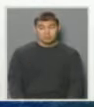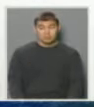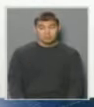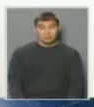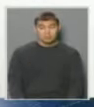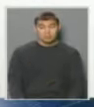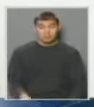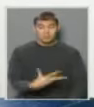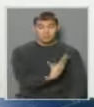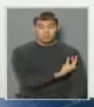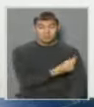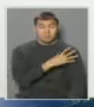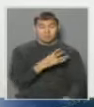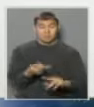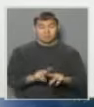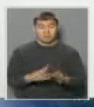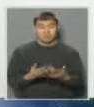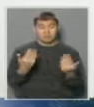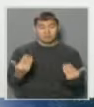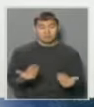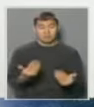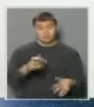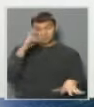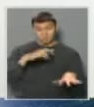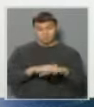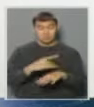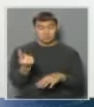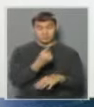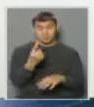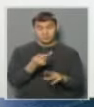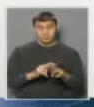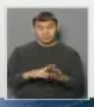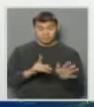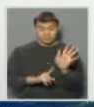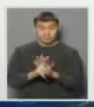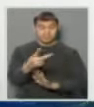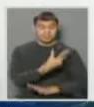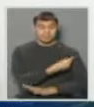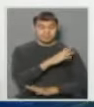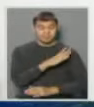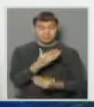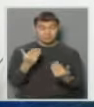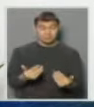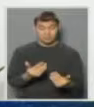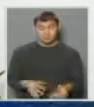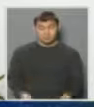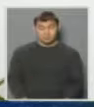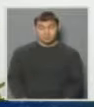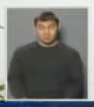Вакцинацияның бұл енді, бұл вакцина біздің елімізде бірінші рет қолданғалы тұр.